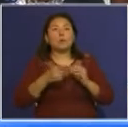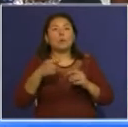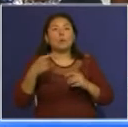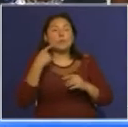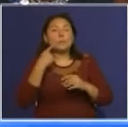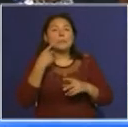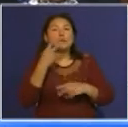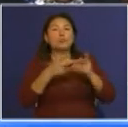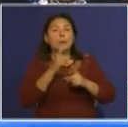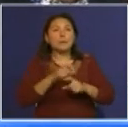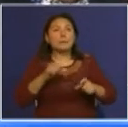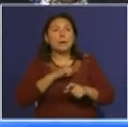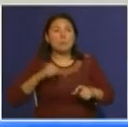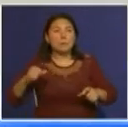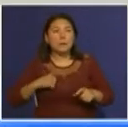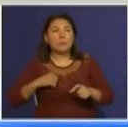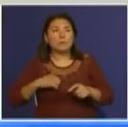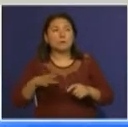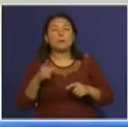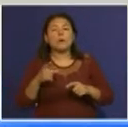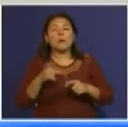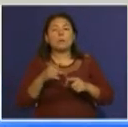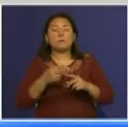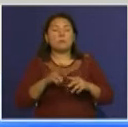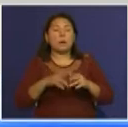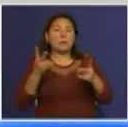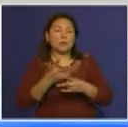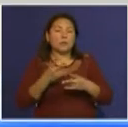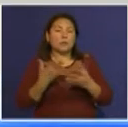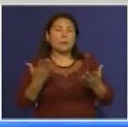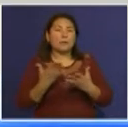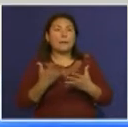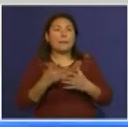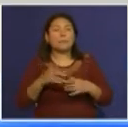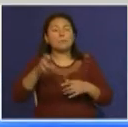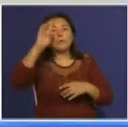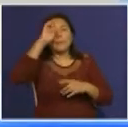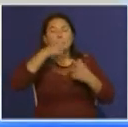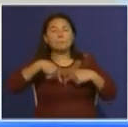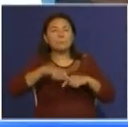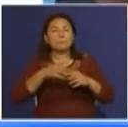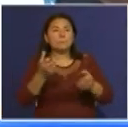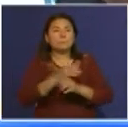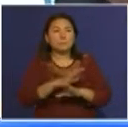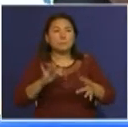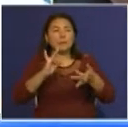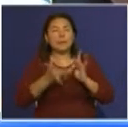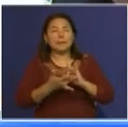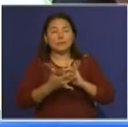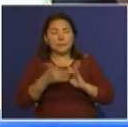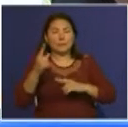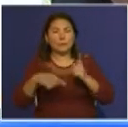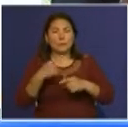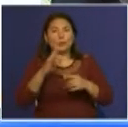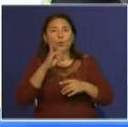айтуынша, халық өз құқығын жақсы біліп, әр жерде талап етуі қажет. Қандай да бір мемлекеттік мекемеден жауап ала алмаса, электронды түрде шағымын